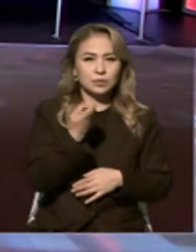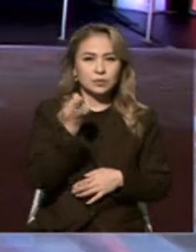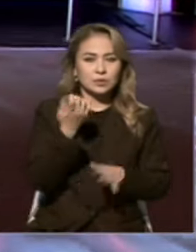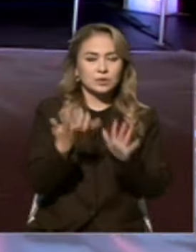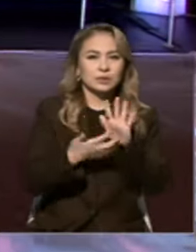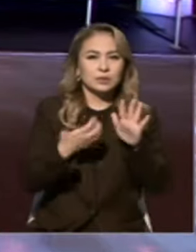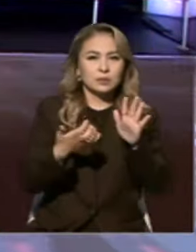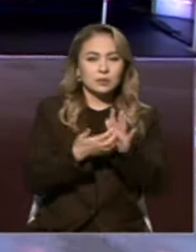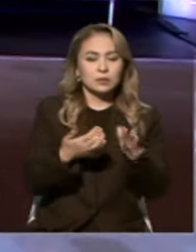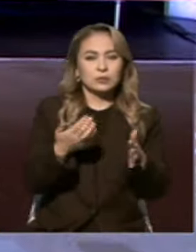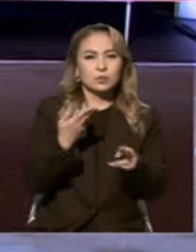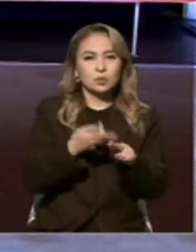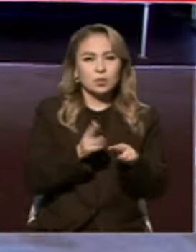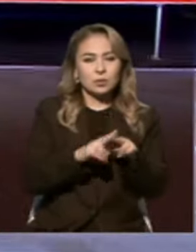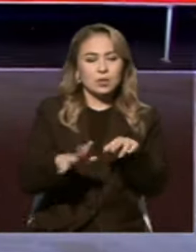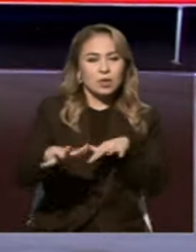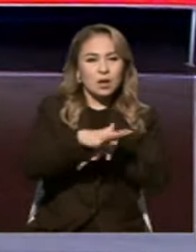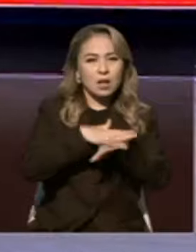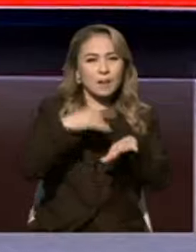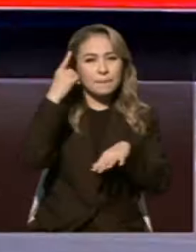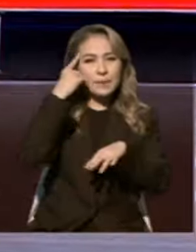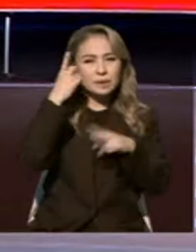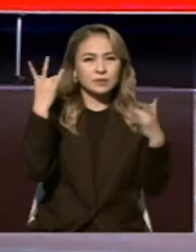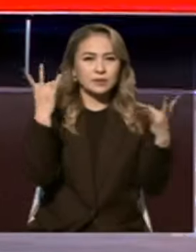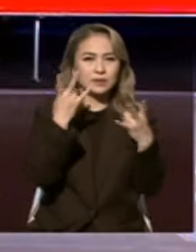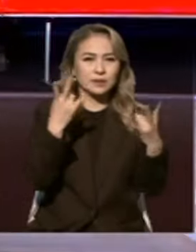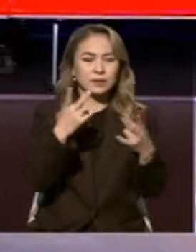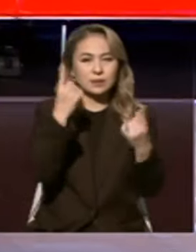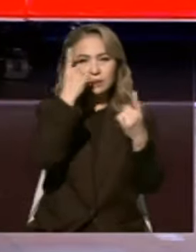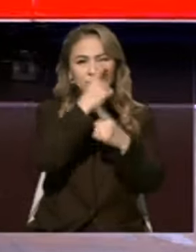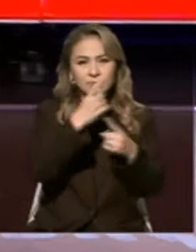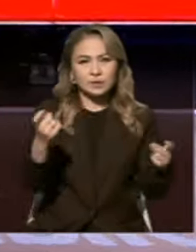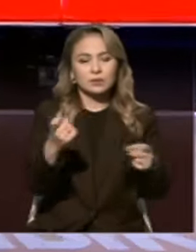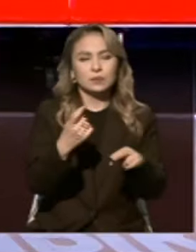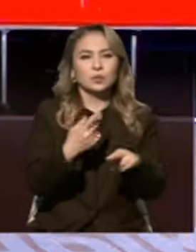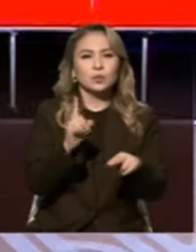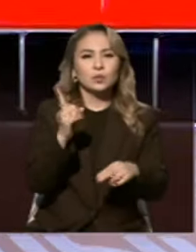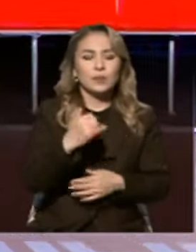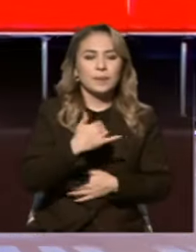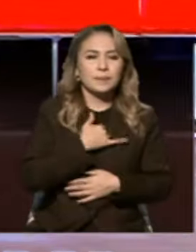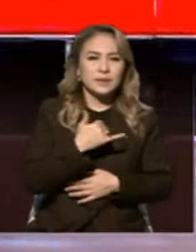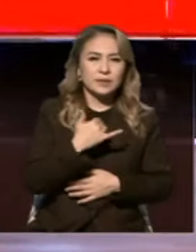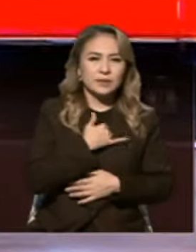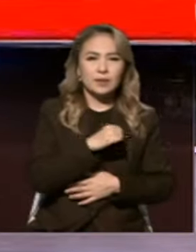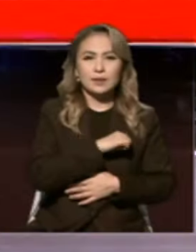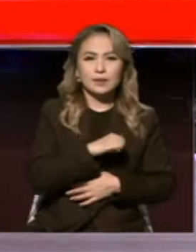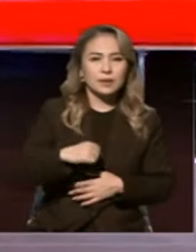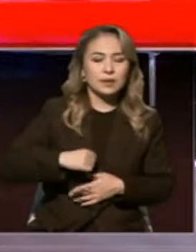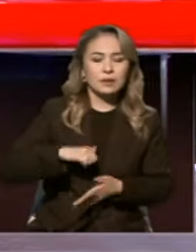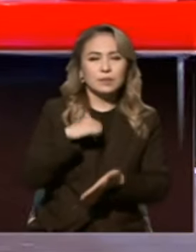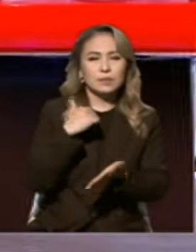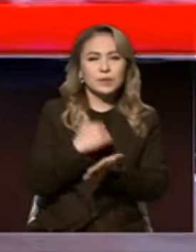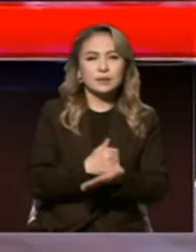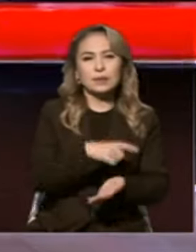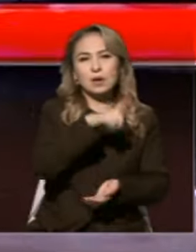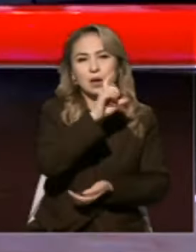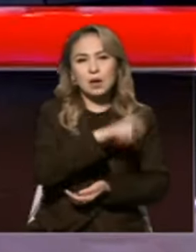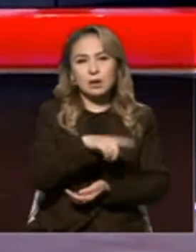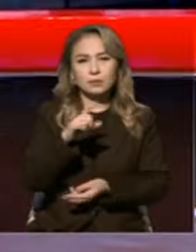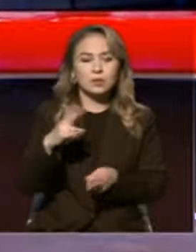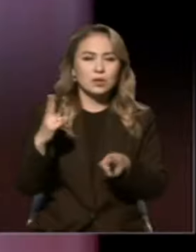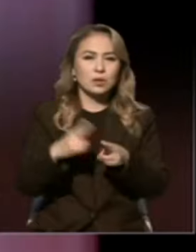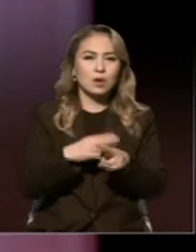болып тұр. Сондықтан да халыққа да үндеуді ұстауымыз керек. Өйткені бізге ең бастысы адамдардың